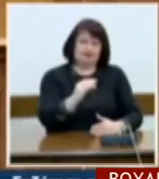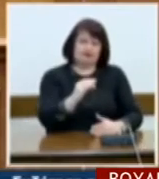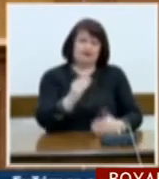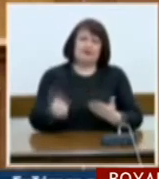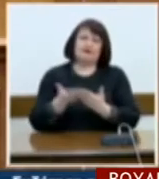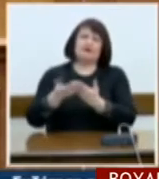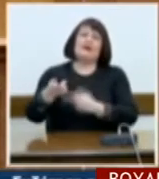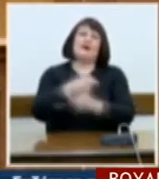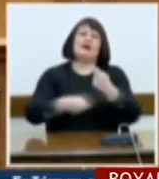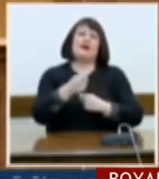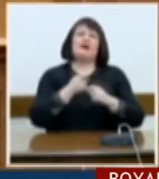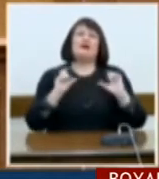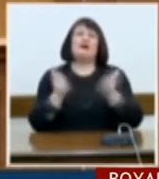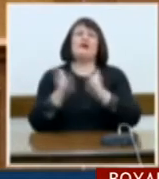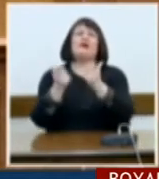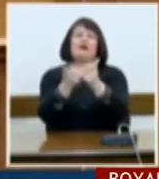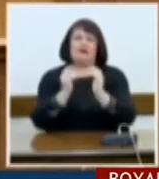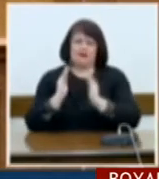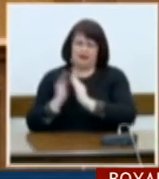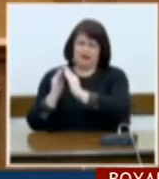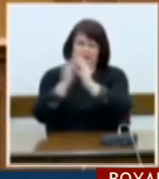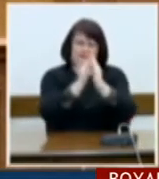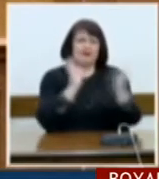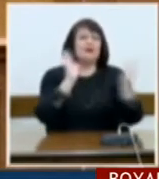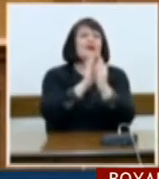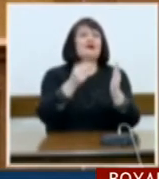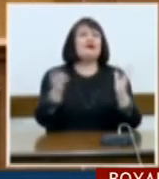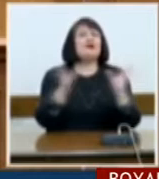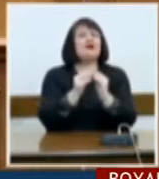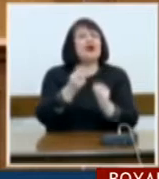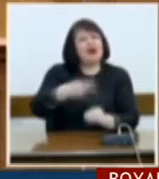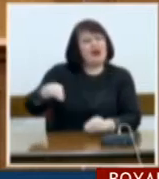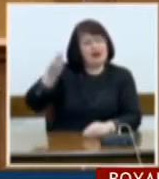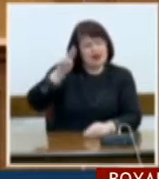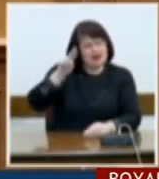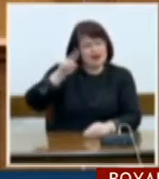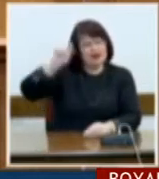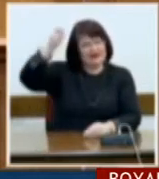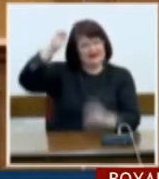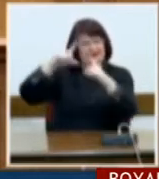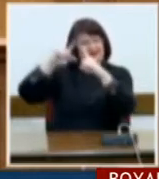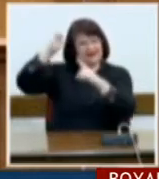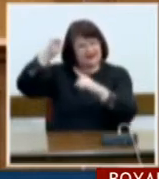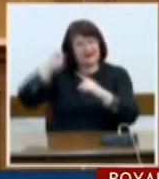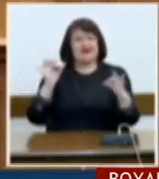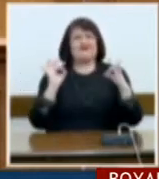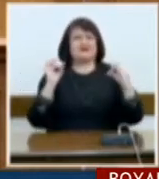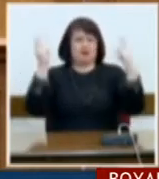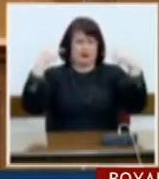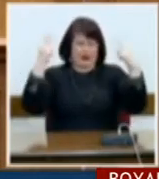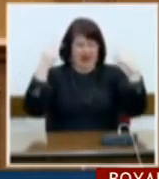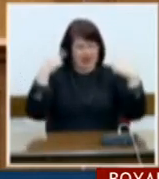επιχειρήσεων απέναντι στις αυξήσεις των τιμών της ηλεκτρικής ενέργειας και του φυσικού